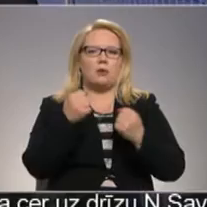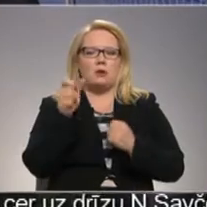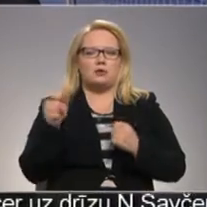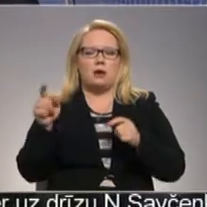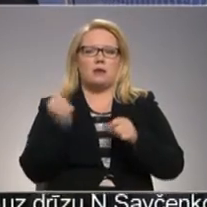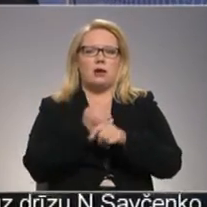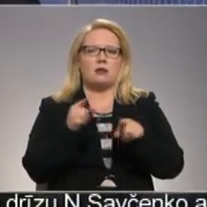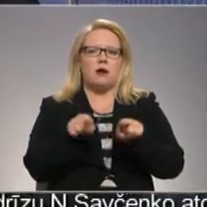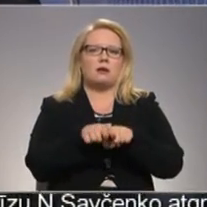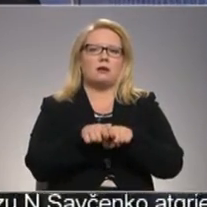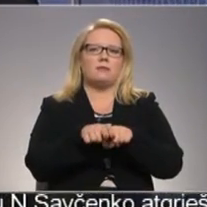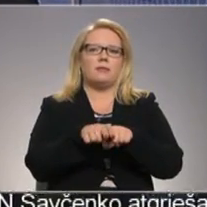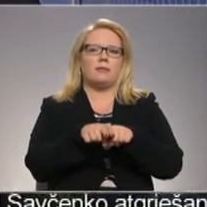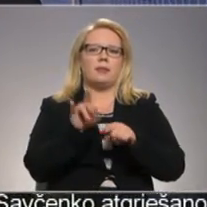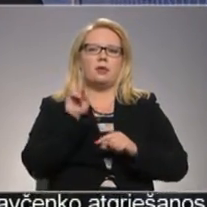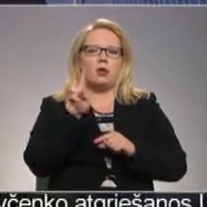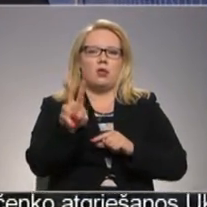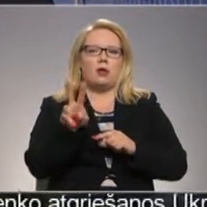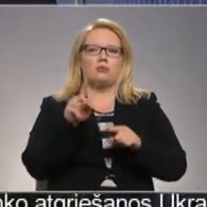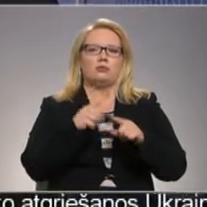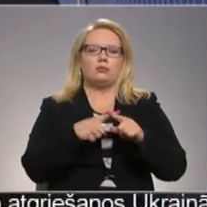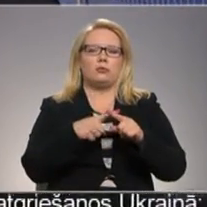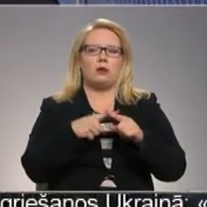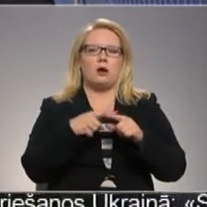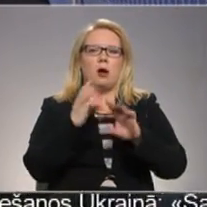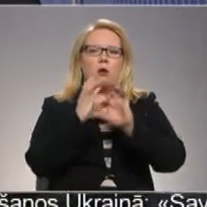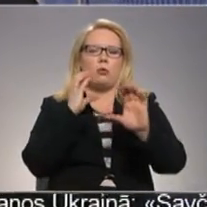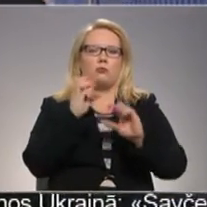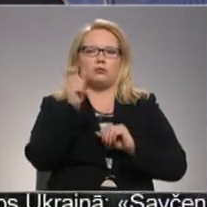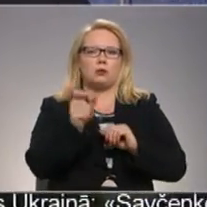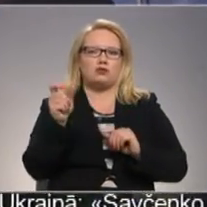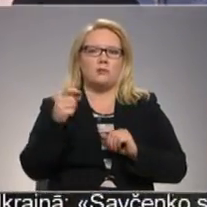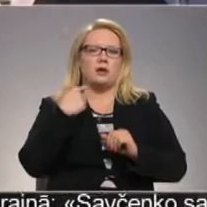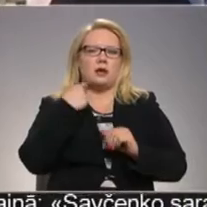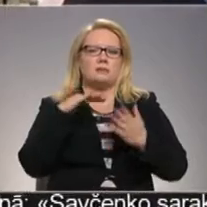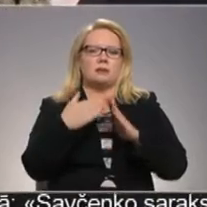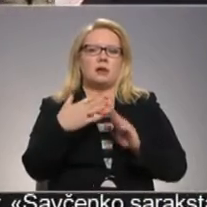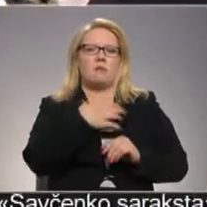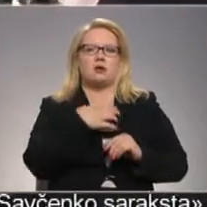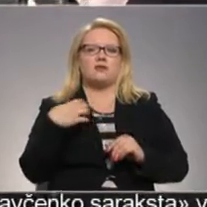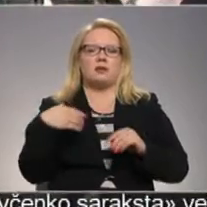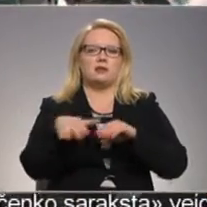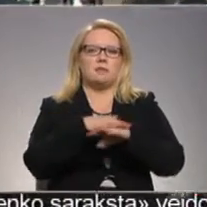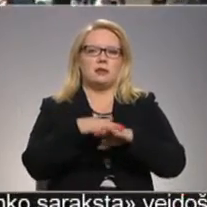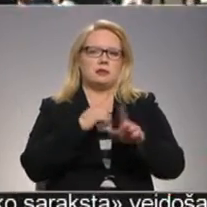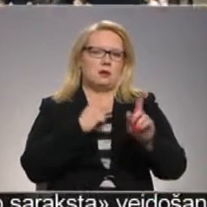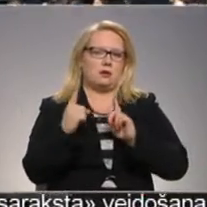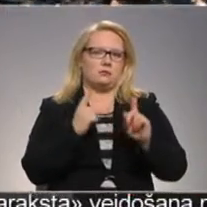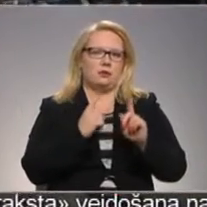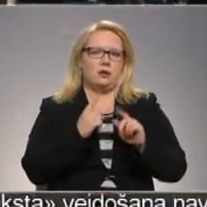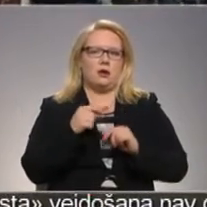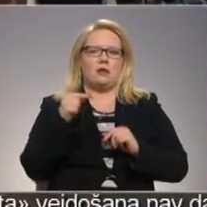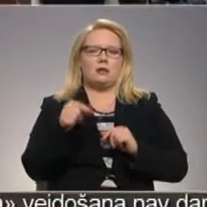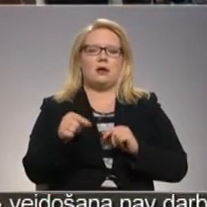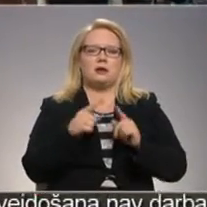gan arī trolejbusu un autobusu pasažieriem no Rīgas pilsētas pašvaldības starp sabiedriskajā transportā? Kā jau